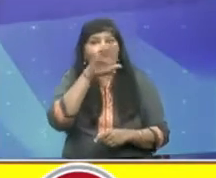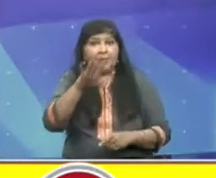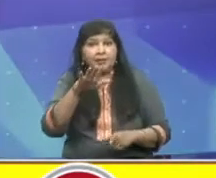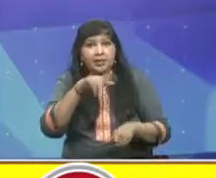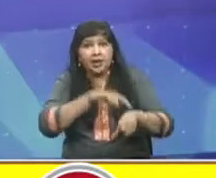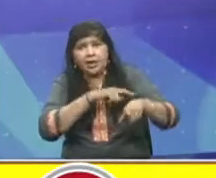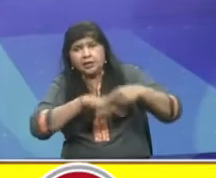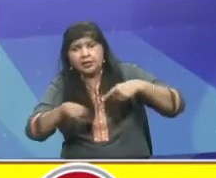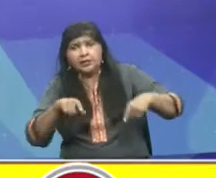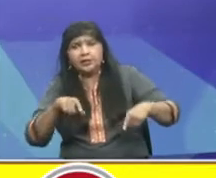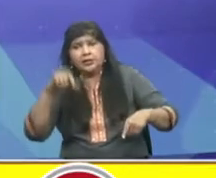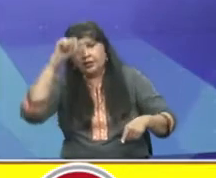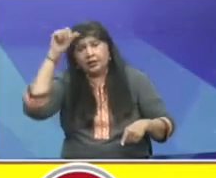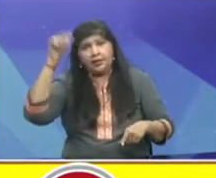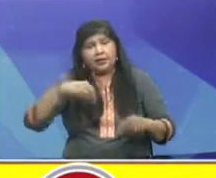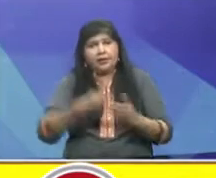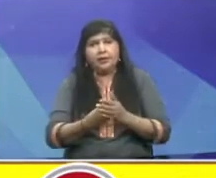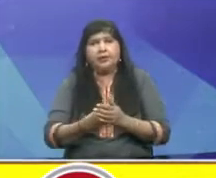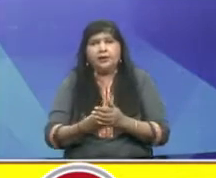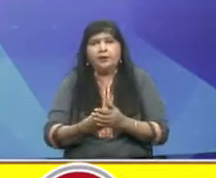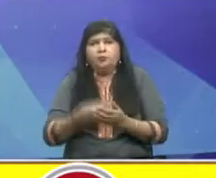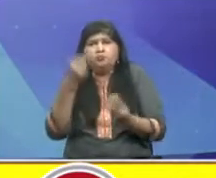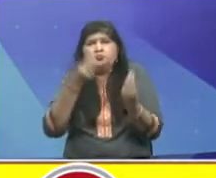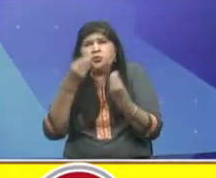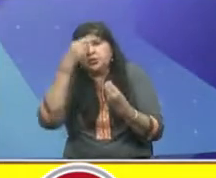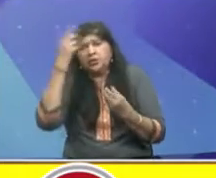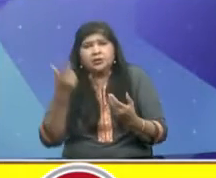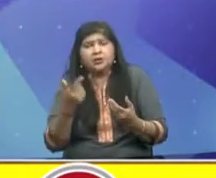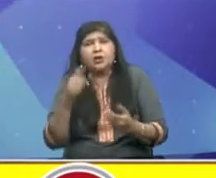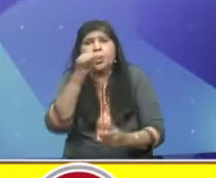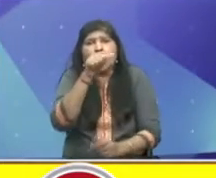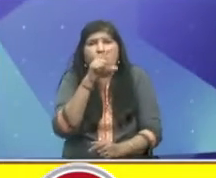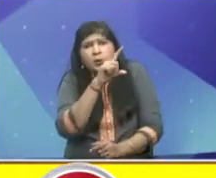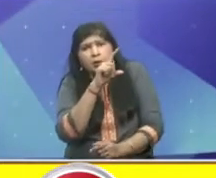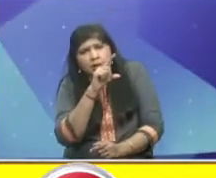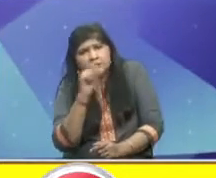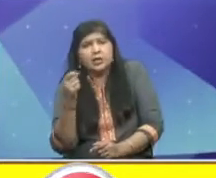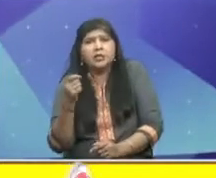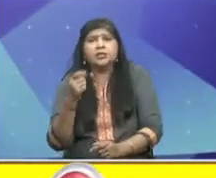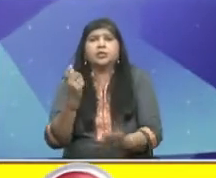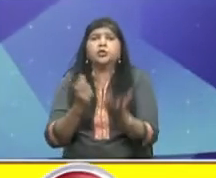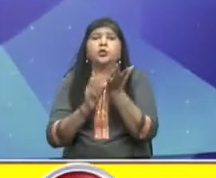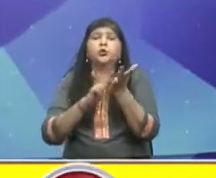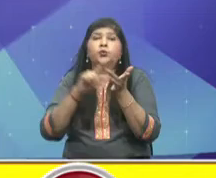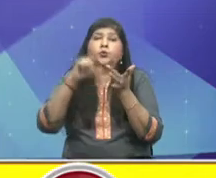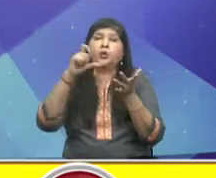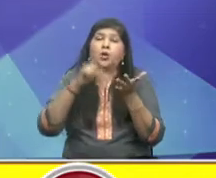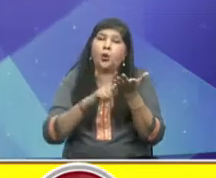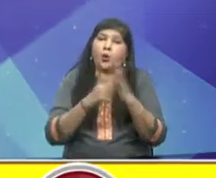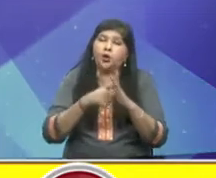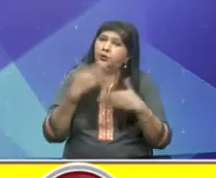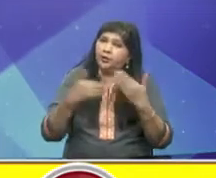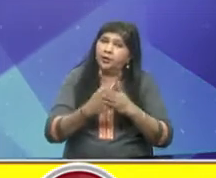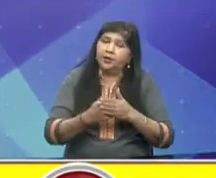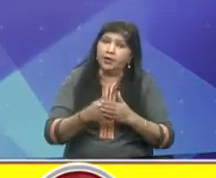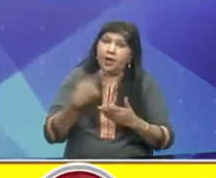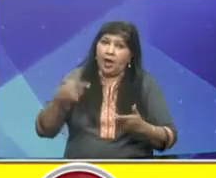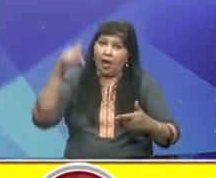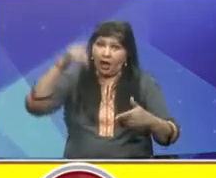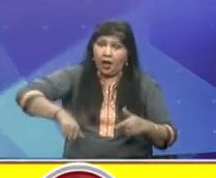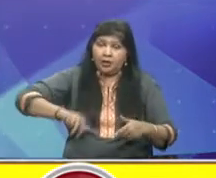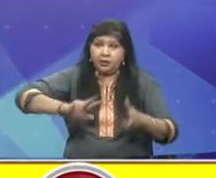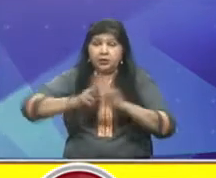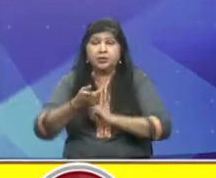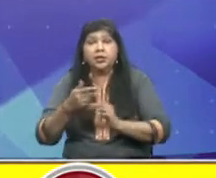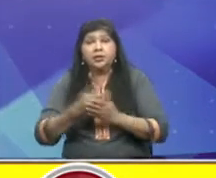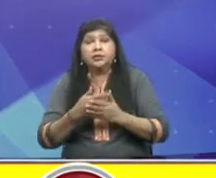तक देश में बमुश्किल 9 या 10 यूनिकॉर्न हुआ करते थे। आपको ये जानकर